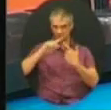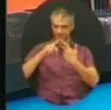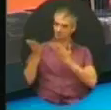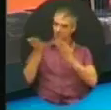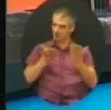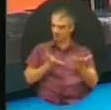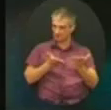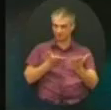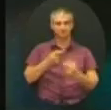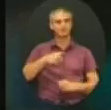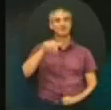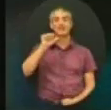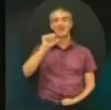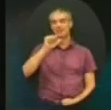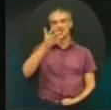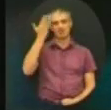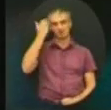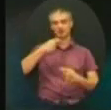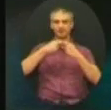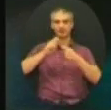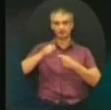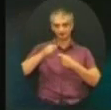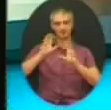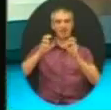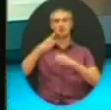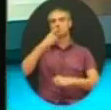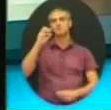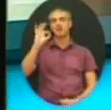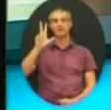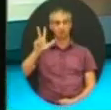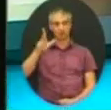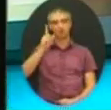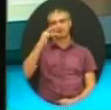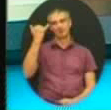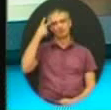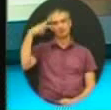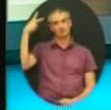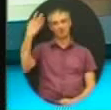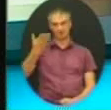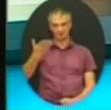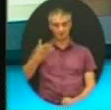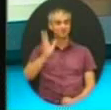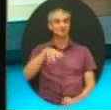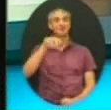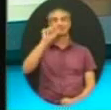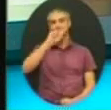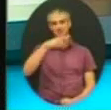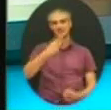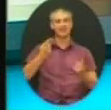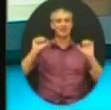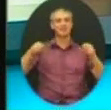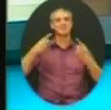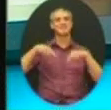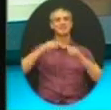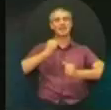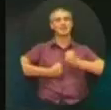הבאה. אריה אלדד, לשעבר חבר כנסת, רדיו 103 ותמיד פרופסור, ואורי זקי, נשיא ועידת